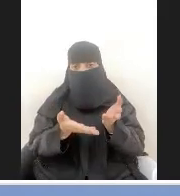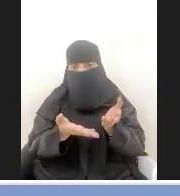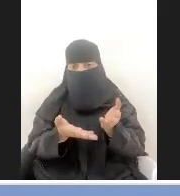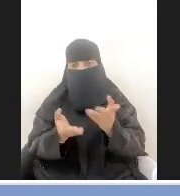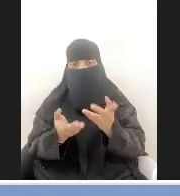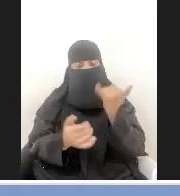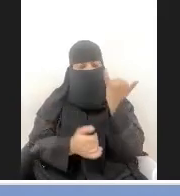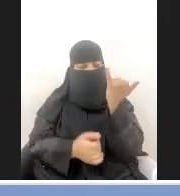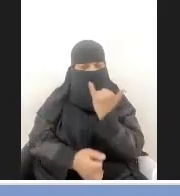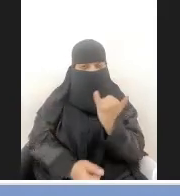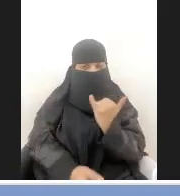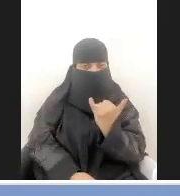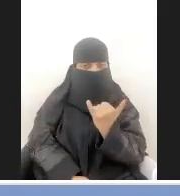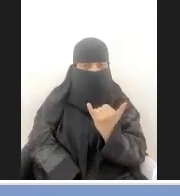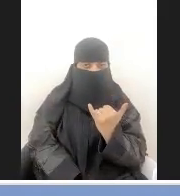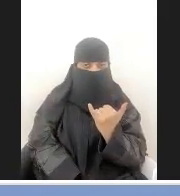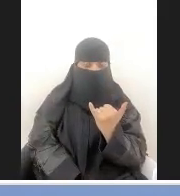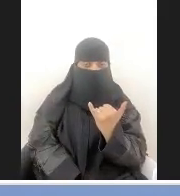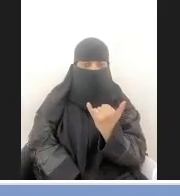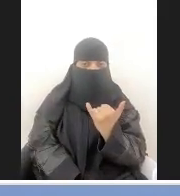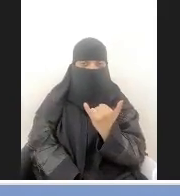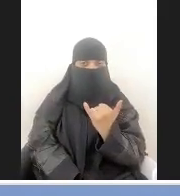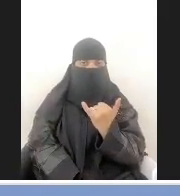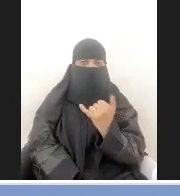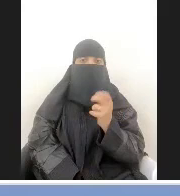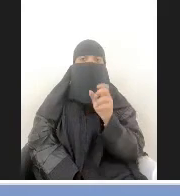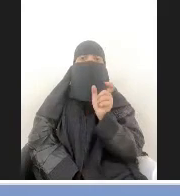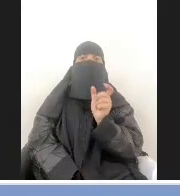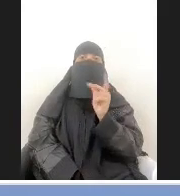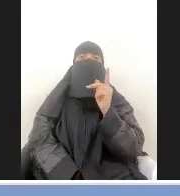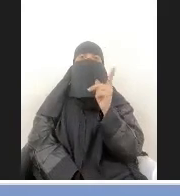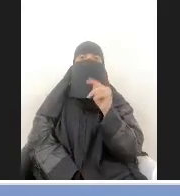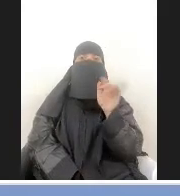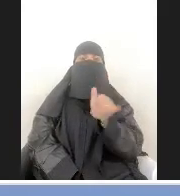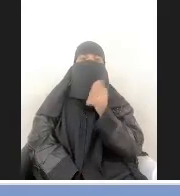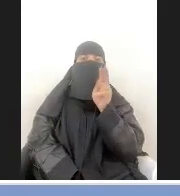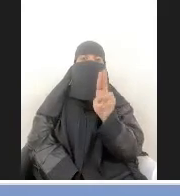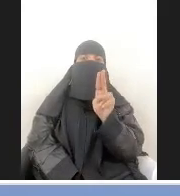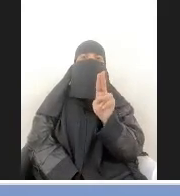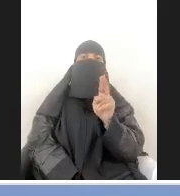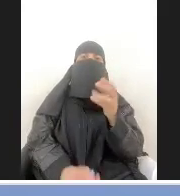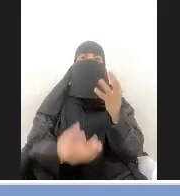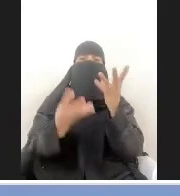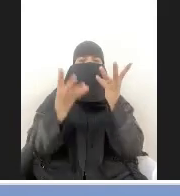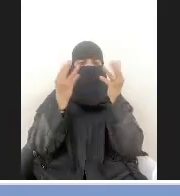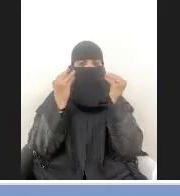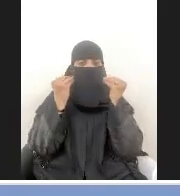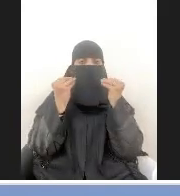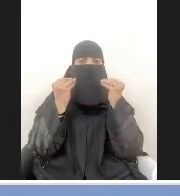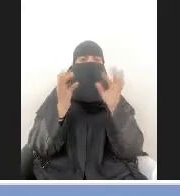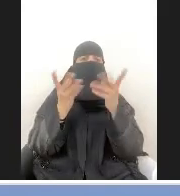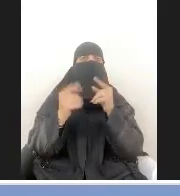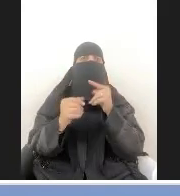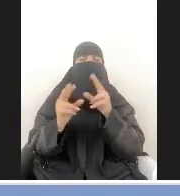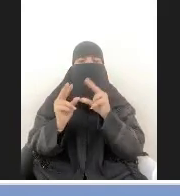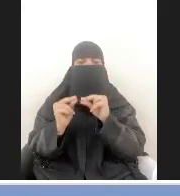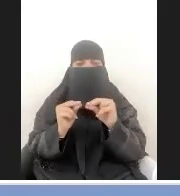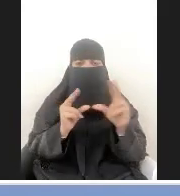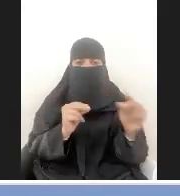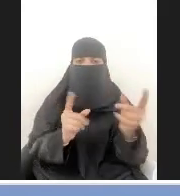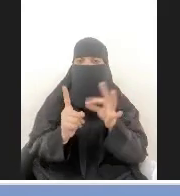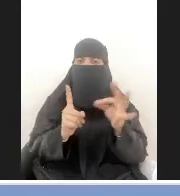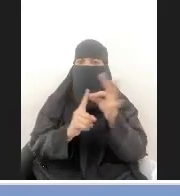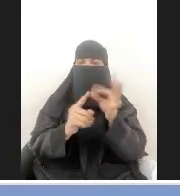الـ learning theories اللي هي النظريات التعلم، كيف ممكن بنفس الأهداف التعلمية